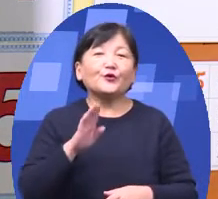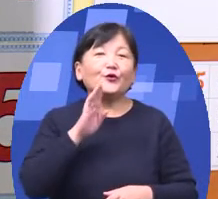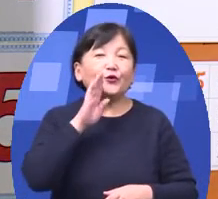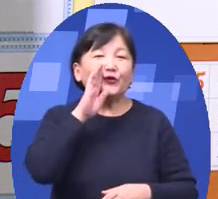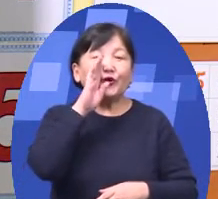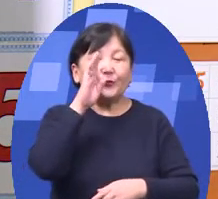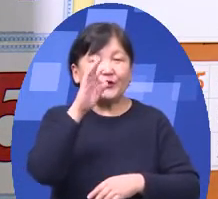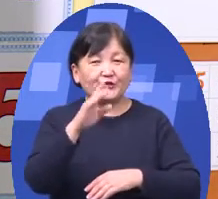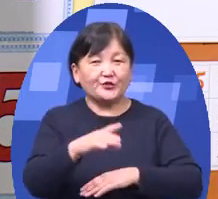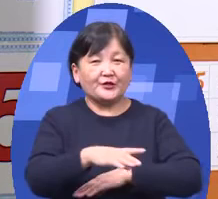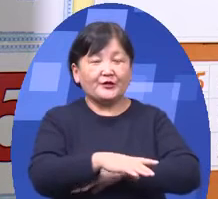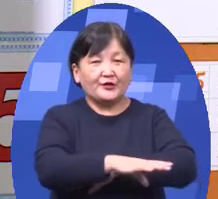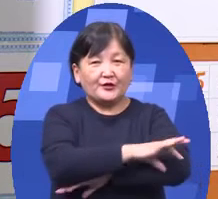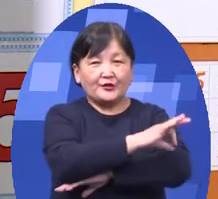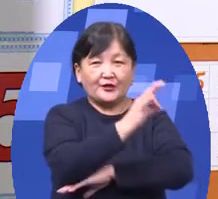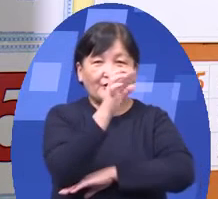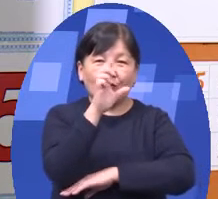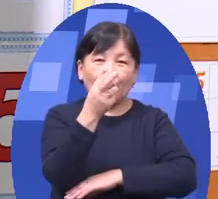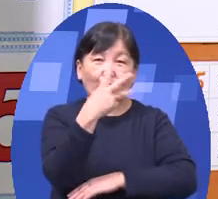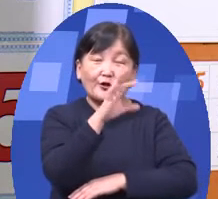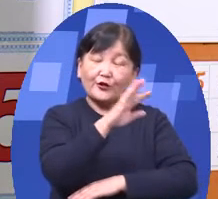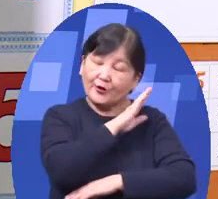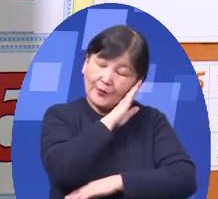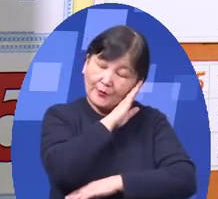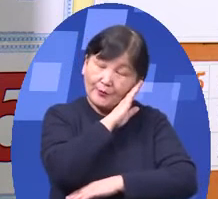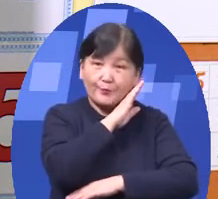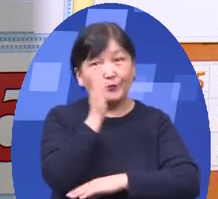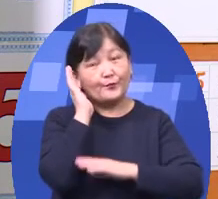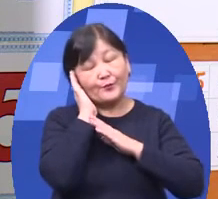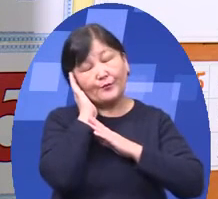Өглөө болж болдоо маань эртлэн босдог их эртэч хүүхд байхын.